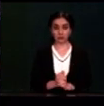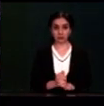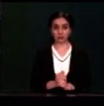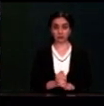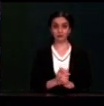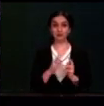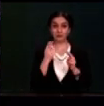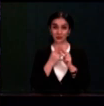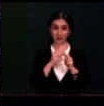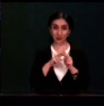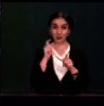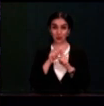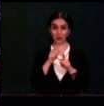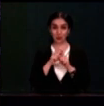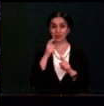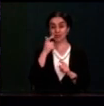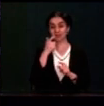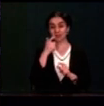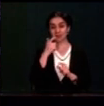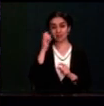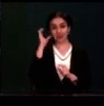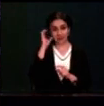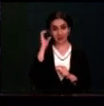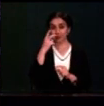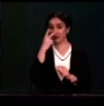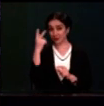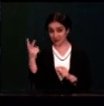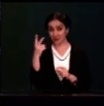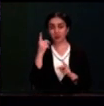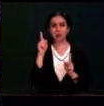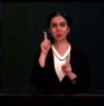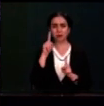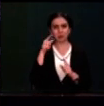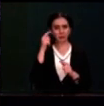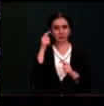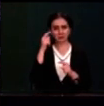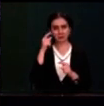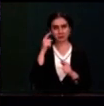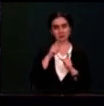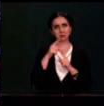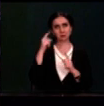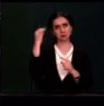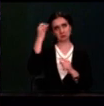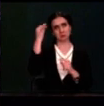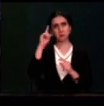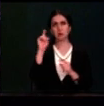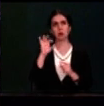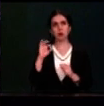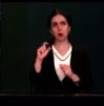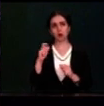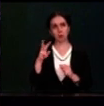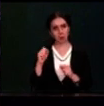Quyidagi so'zlarni tinglaganimizda nima ko'z oldingizga keladi? Og'ma, proyeksiya,